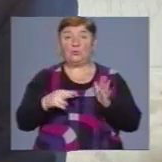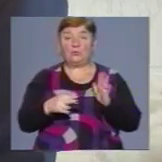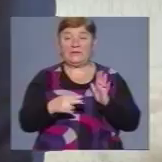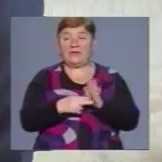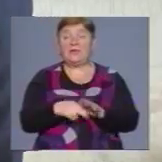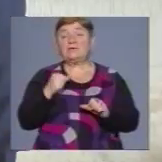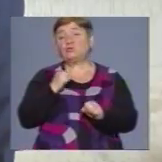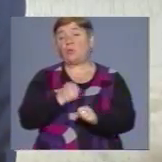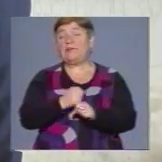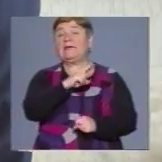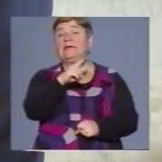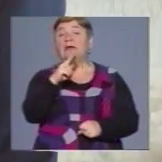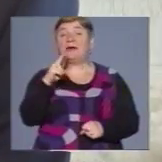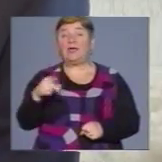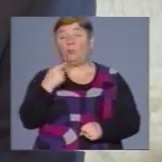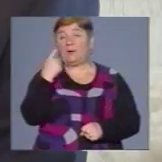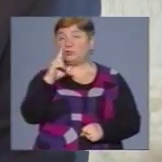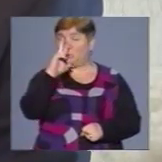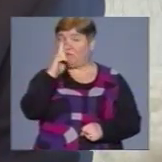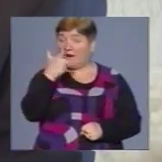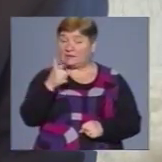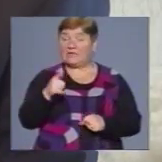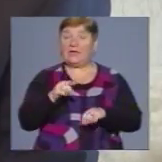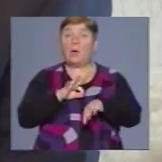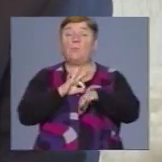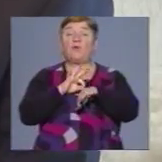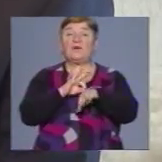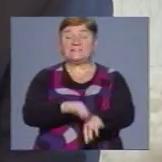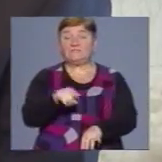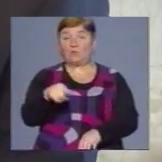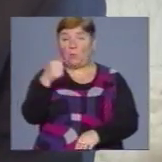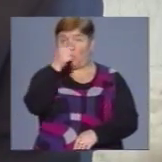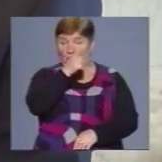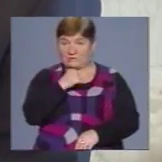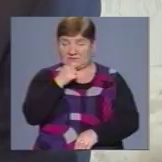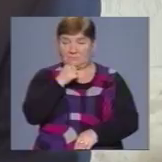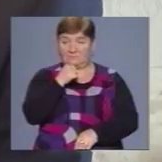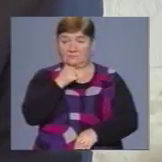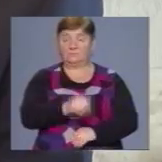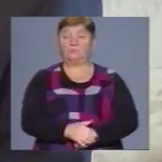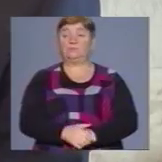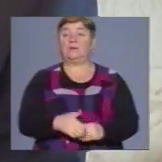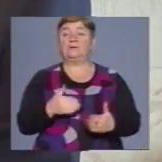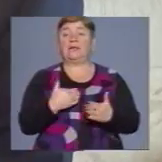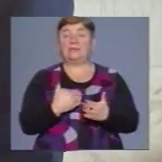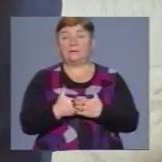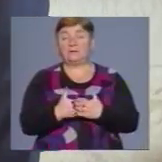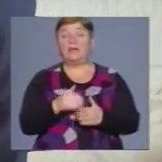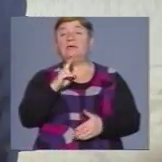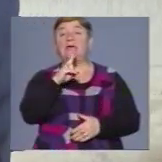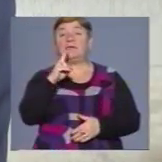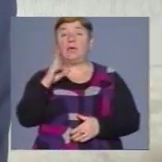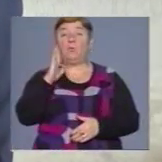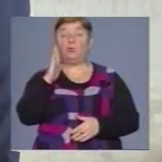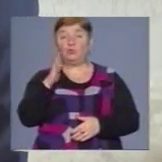здоров'я, який повинен в першому кварталі слідуючого року провести торги, визначитися з їх переможцем, далі буде підрядчик, який буде будувати